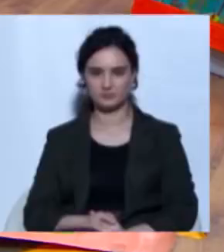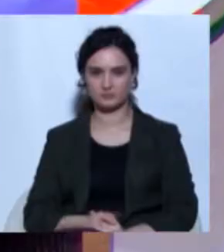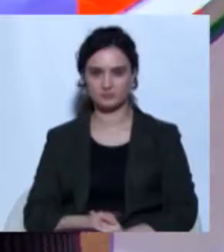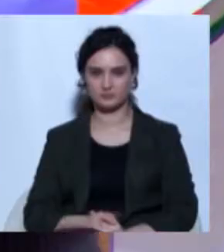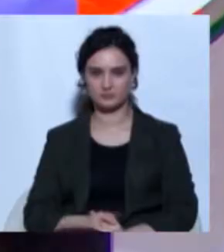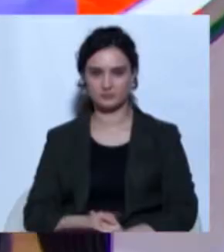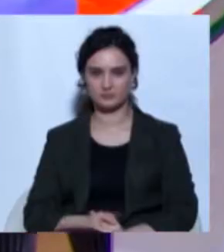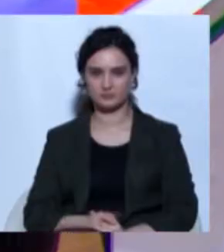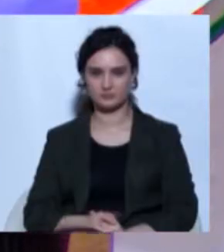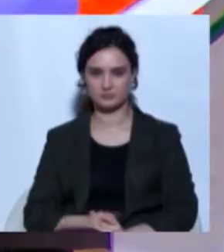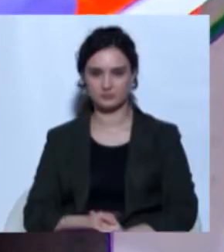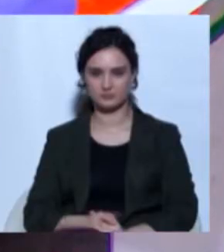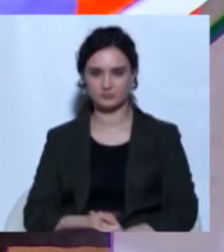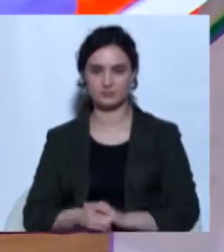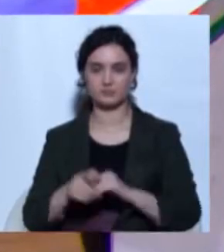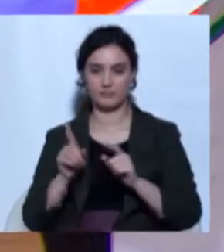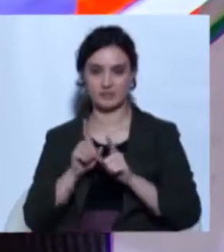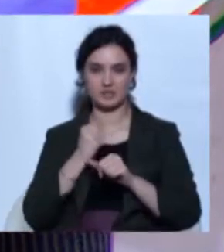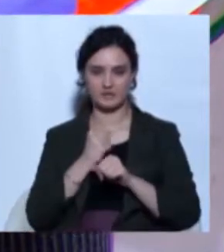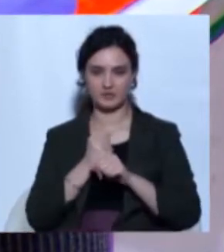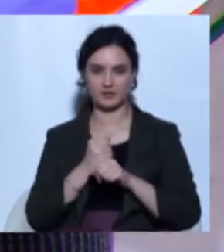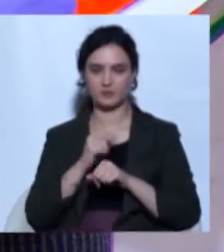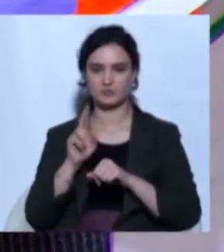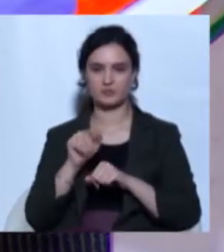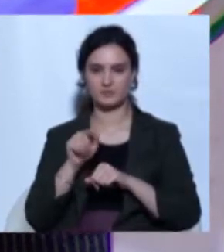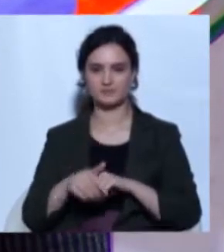ესე გავაკეთოთ და